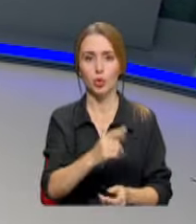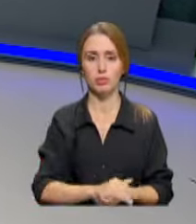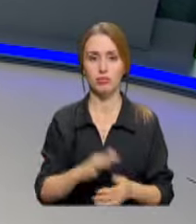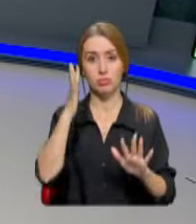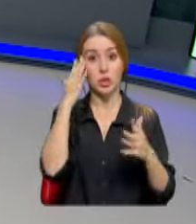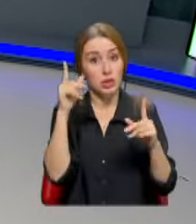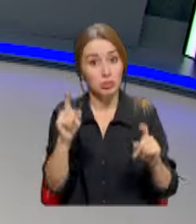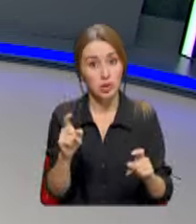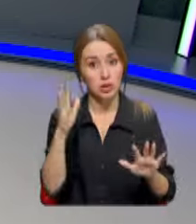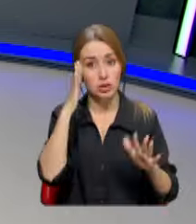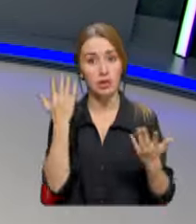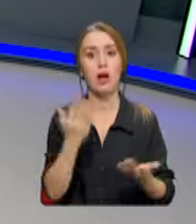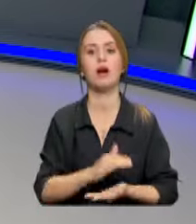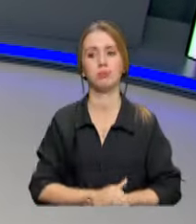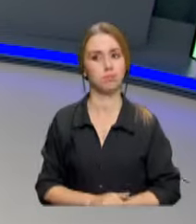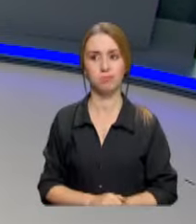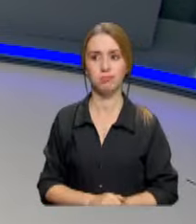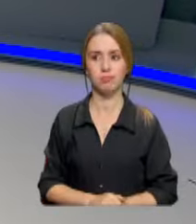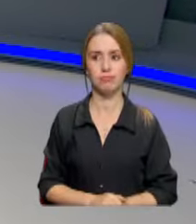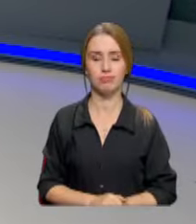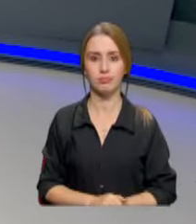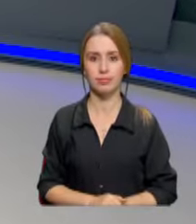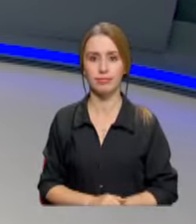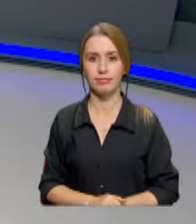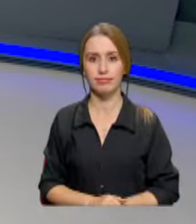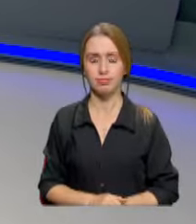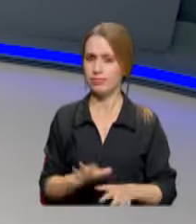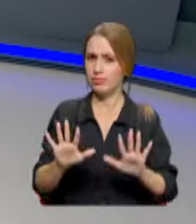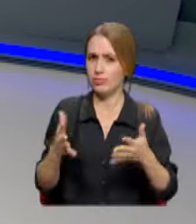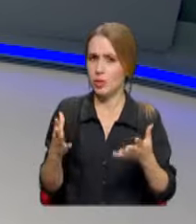Şaşırdık mı? Şaşırmadık. Yani bu artık tablo tuhaf bir hale geliyor.